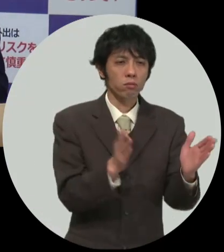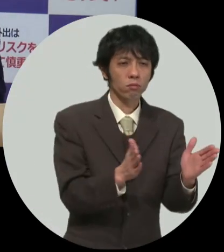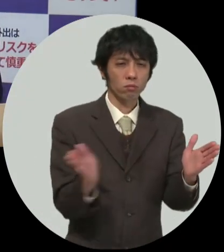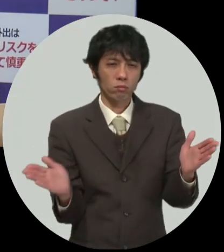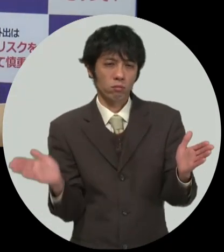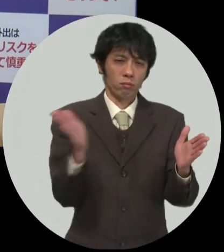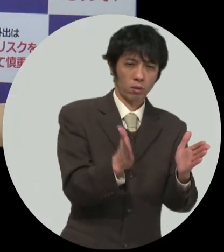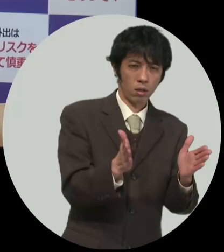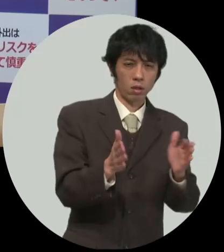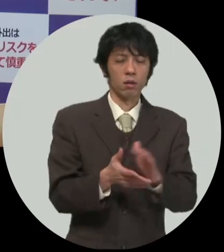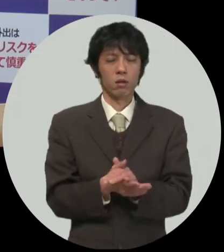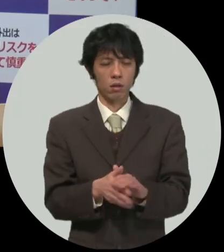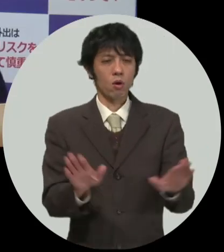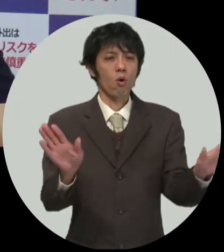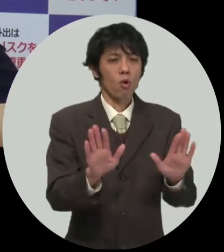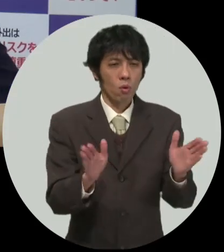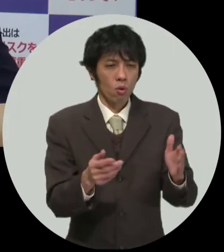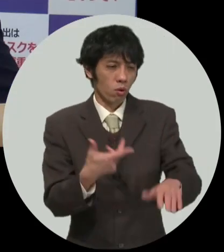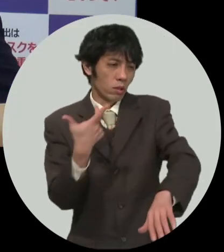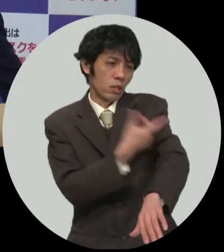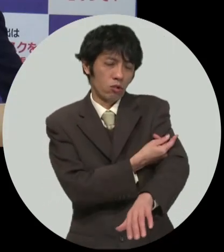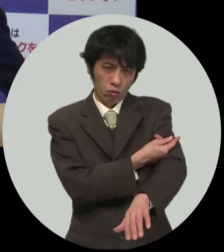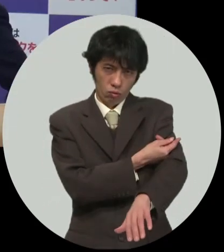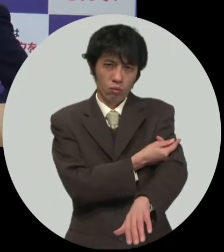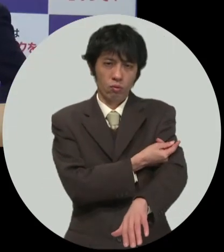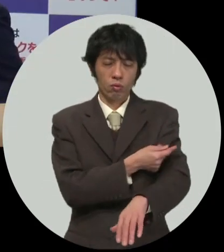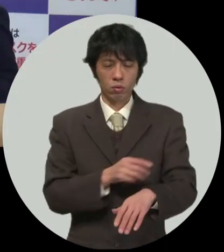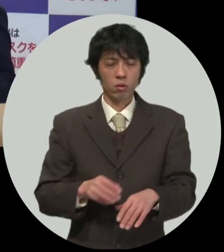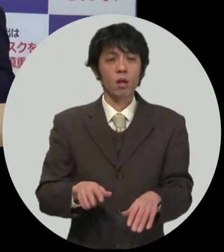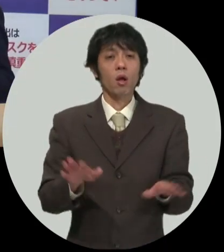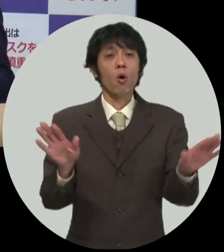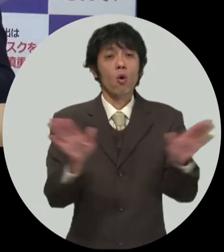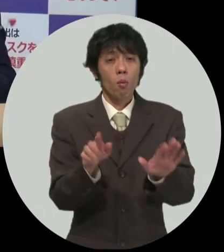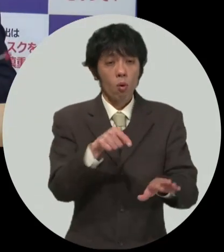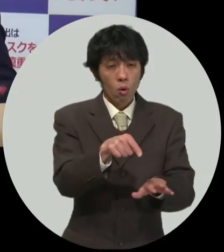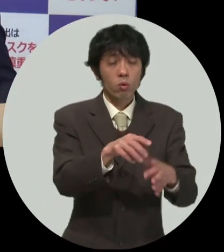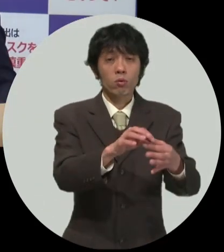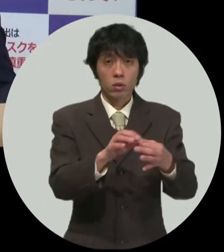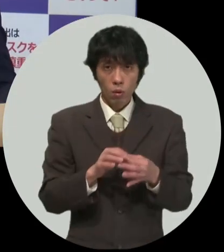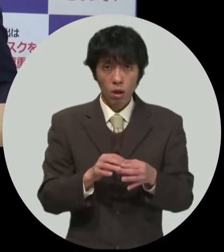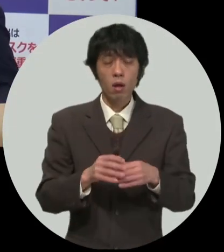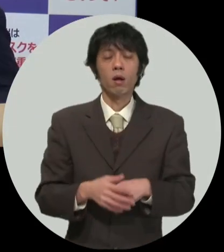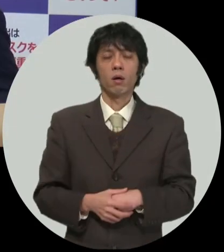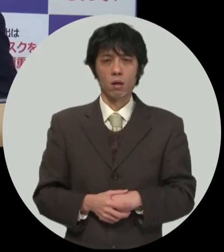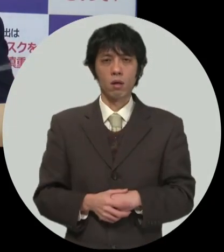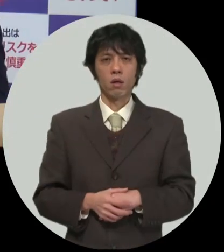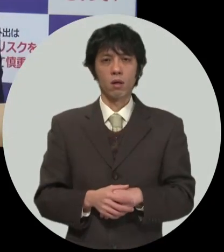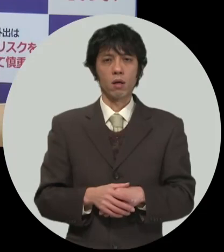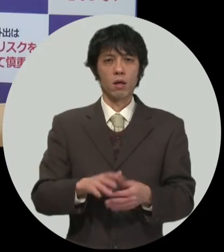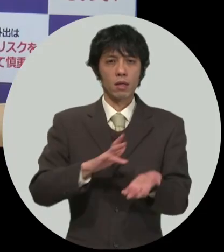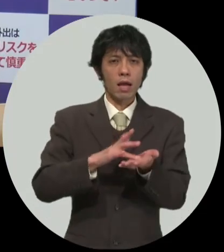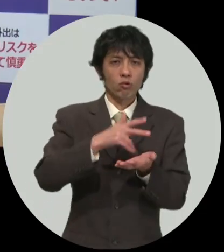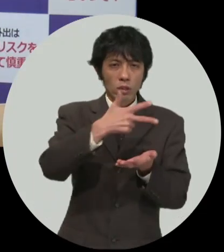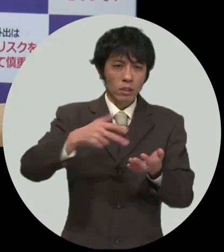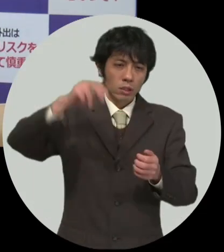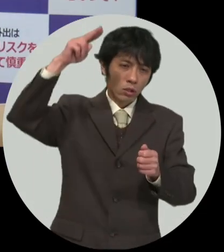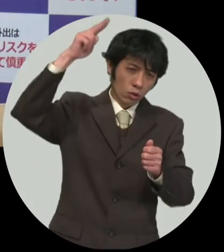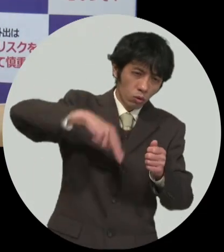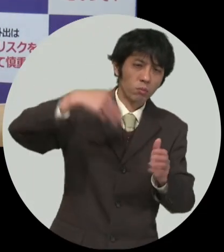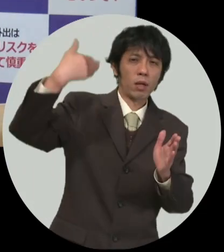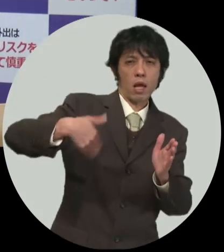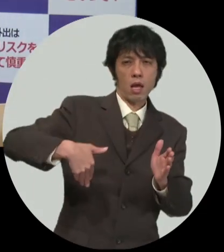種ということで、例えば小児だと、まだ薬事承認取れてないということもあるんですが、その辺も含め